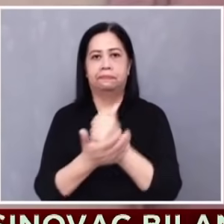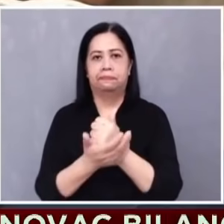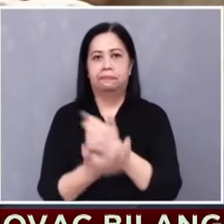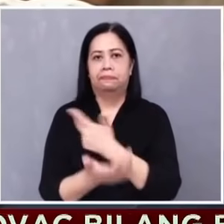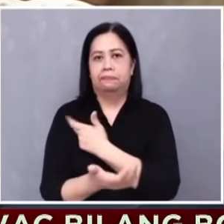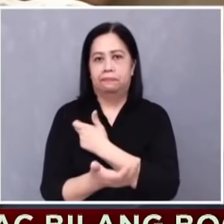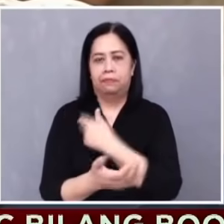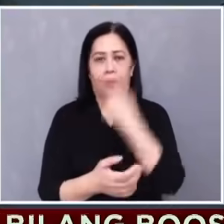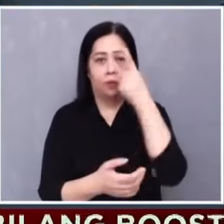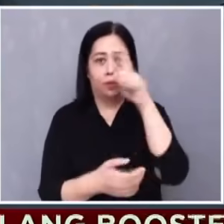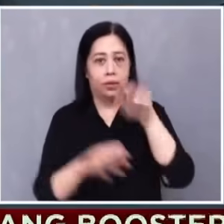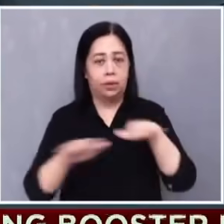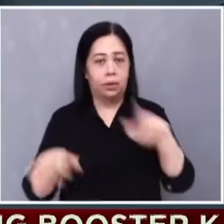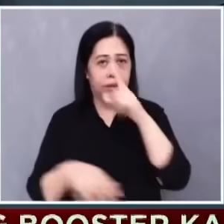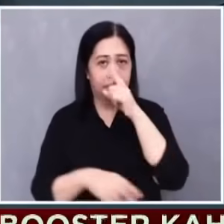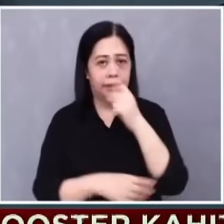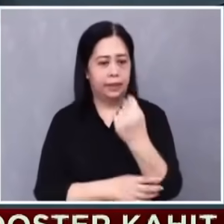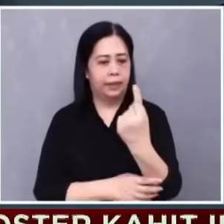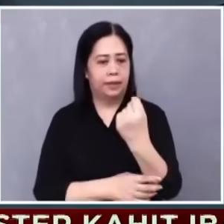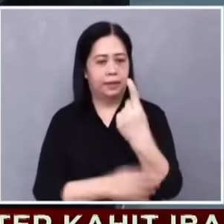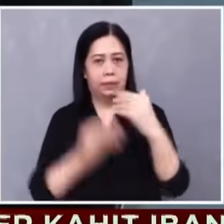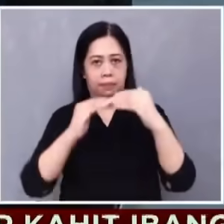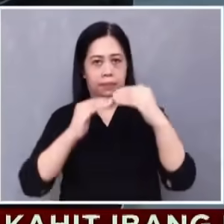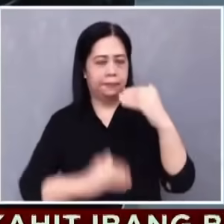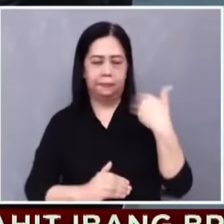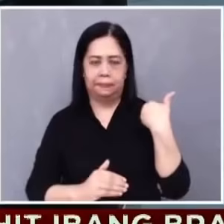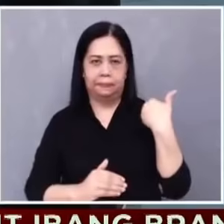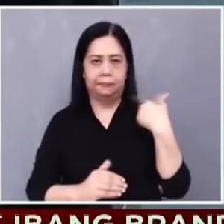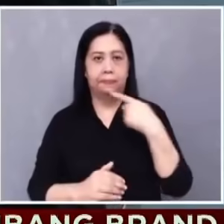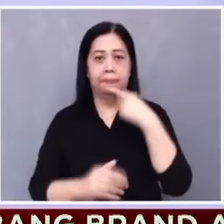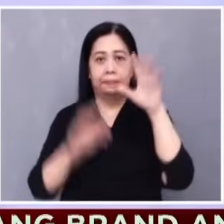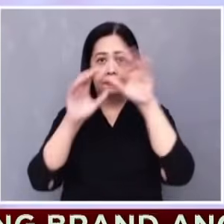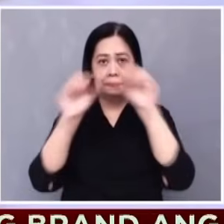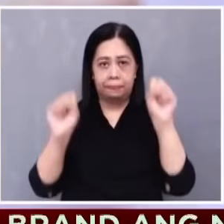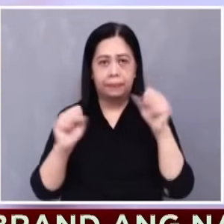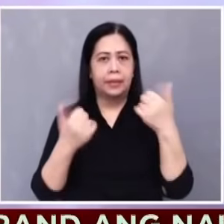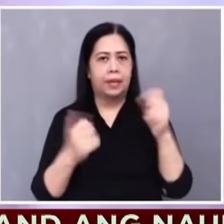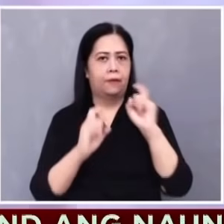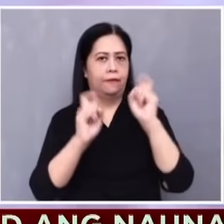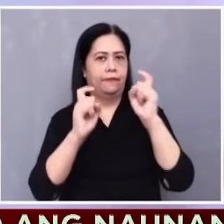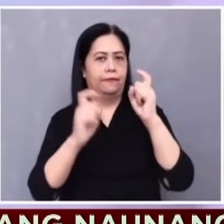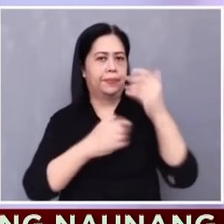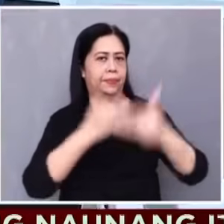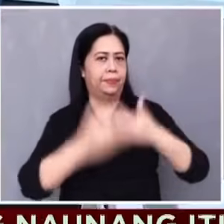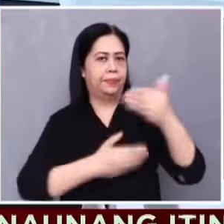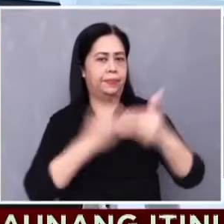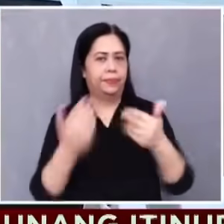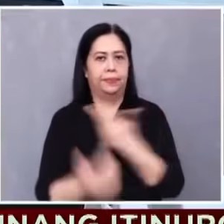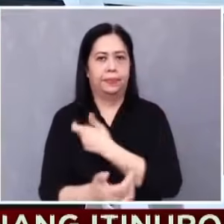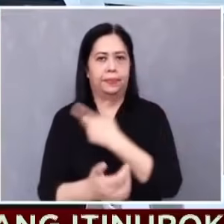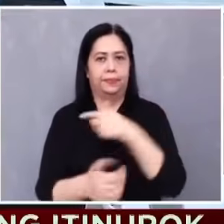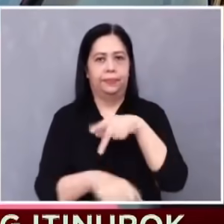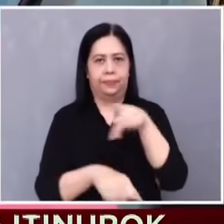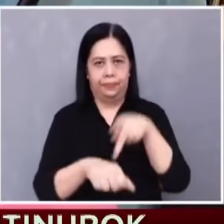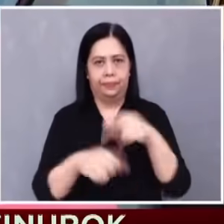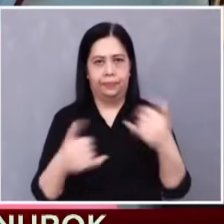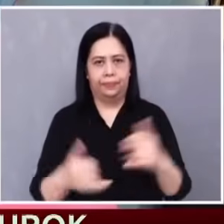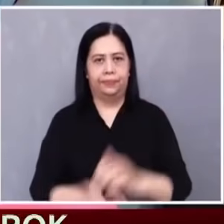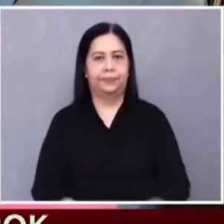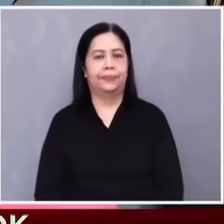mga batang edad 11 pababa. Sinabi ng Pangulo, bumibilis na rin ang pagpapabakuna sa bansa. Anjo